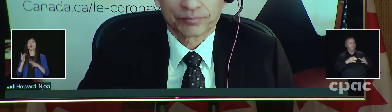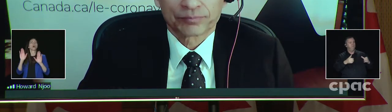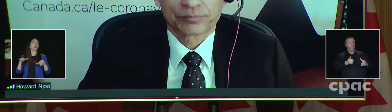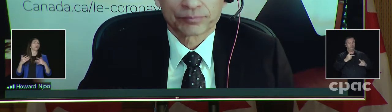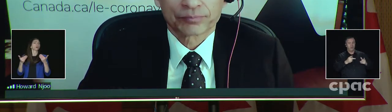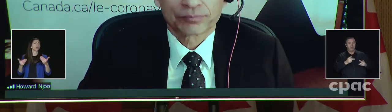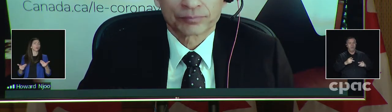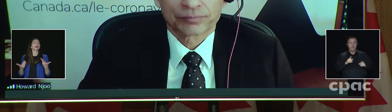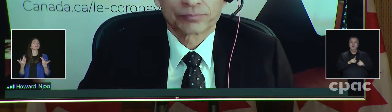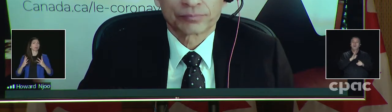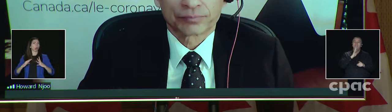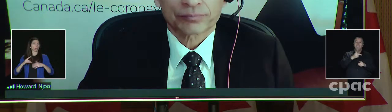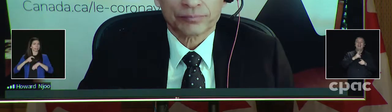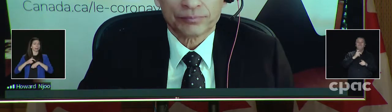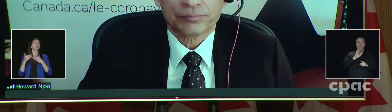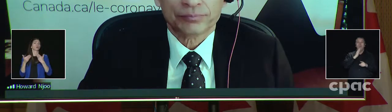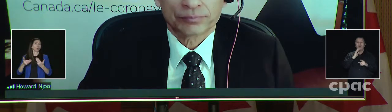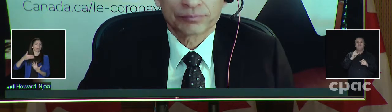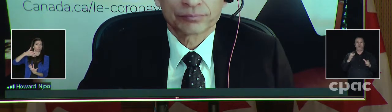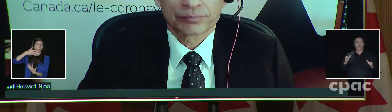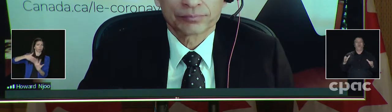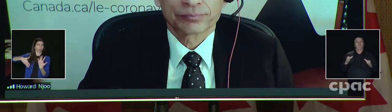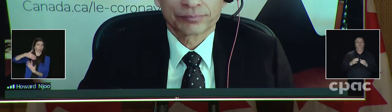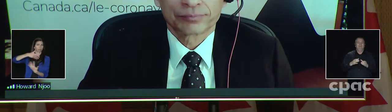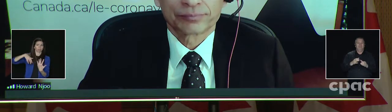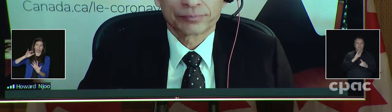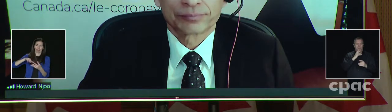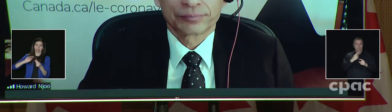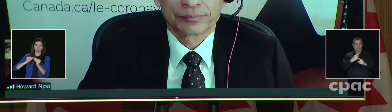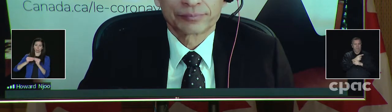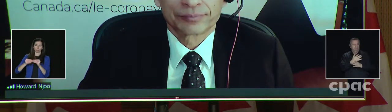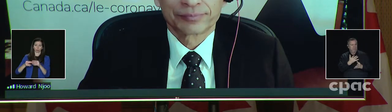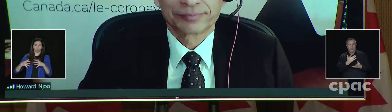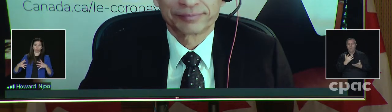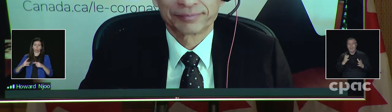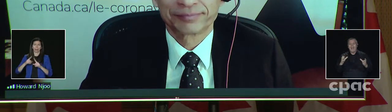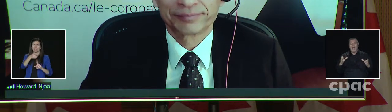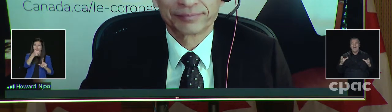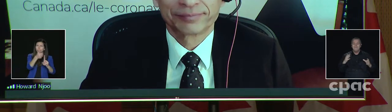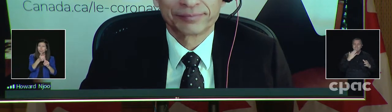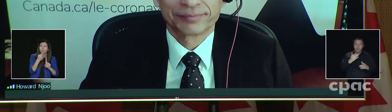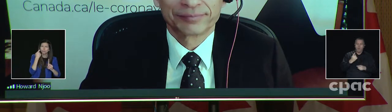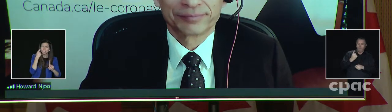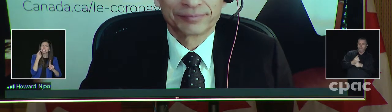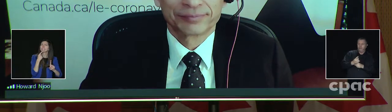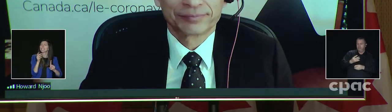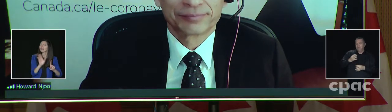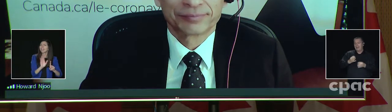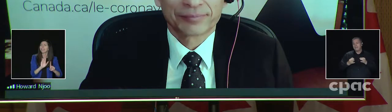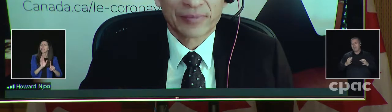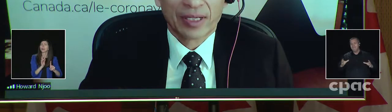réduire la taille des rassemblements de Noël. Alors pour vous, c'est quoi un rassemblement de Noël qui serait raisonnable?